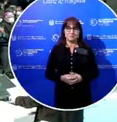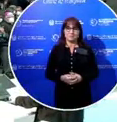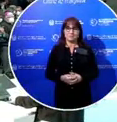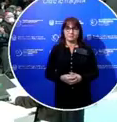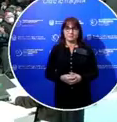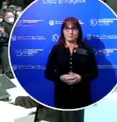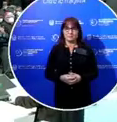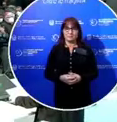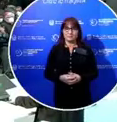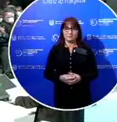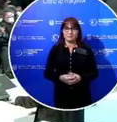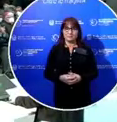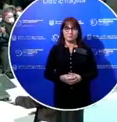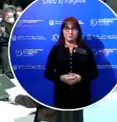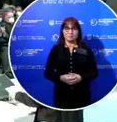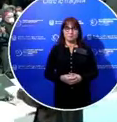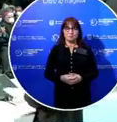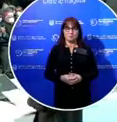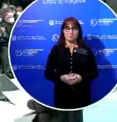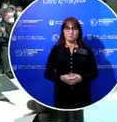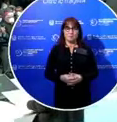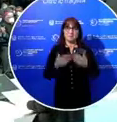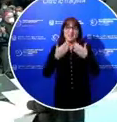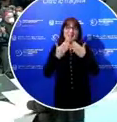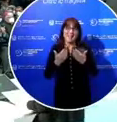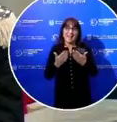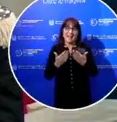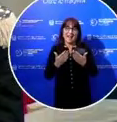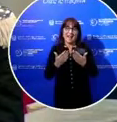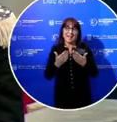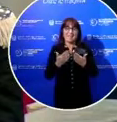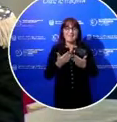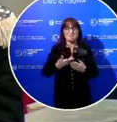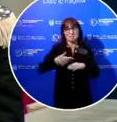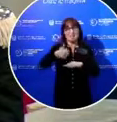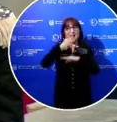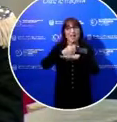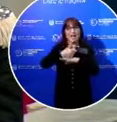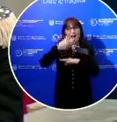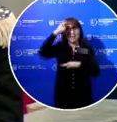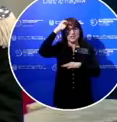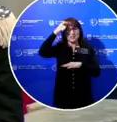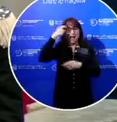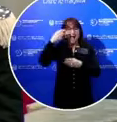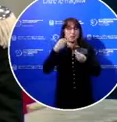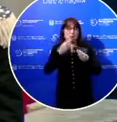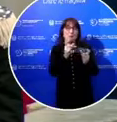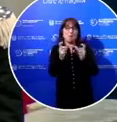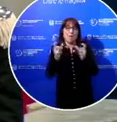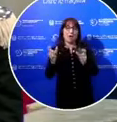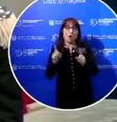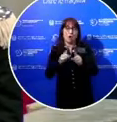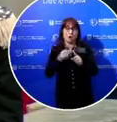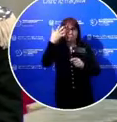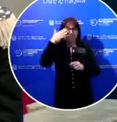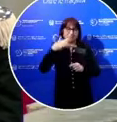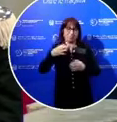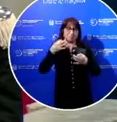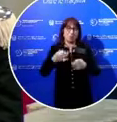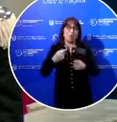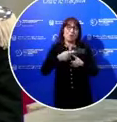Ringrazio a nome di tutti il Capo dello Stato per le parole di saggezza, ma anche di incoraggiamento e di monito